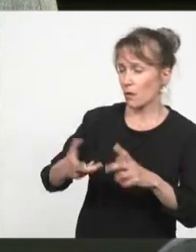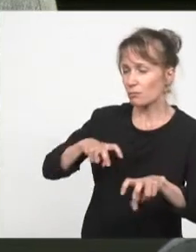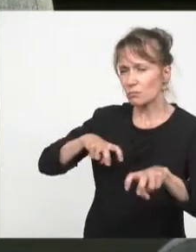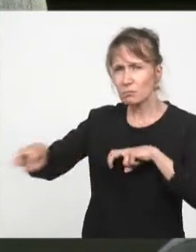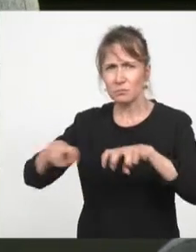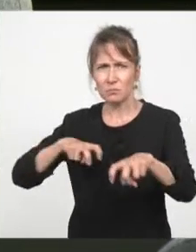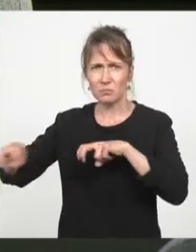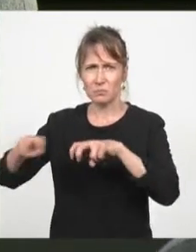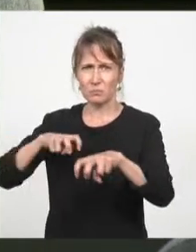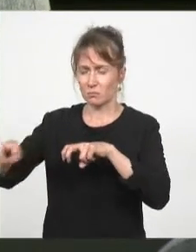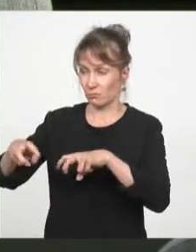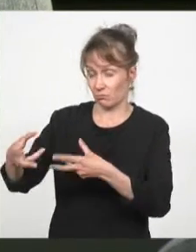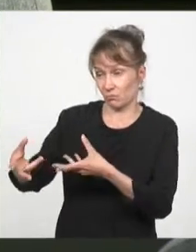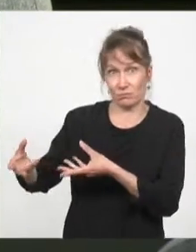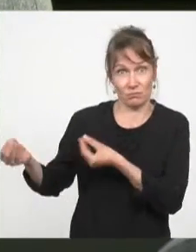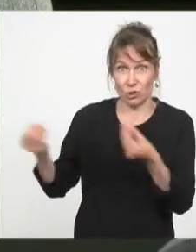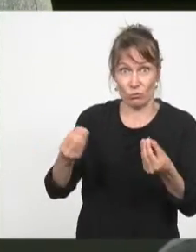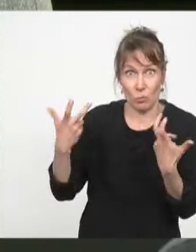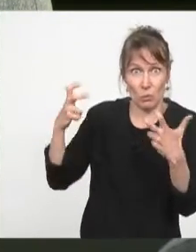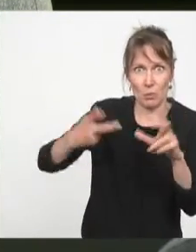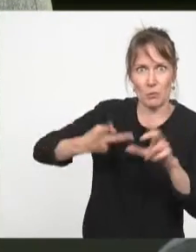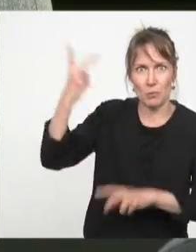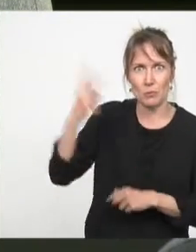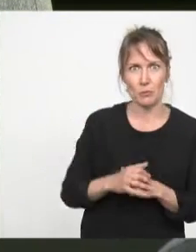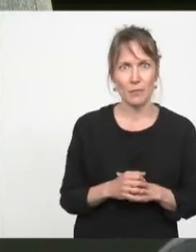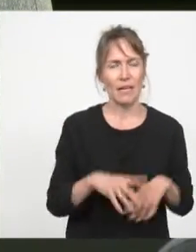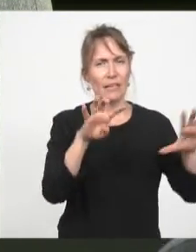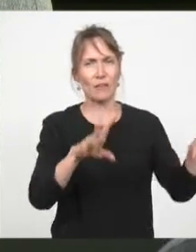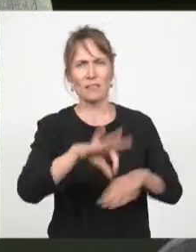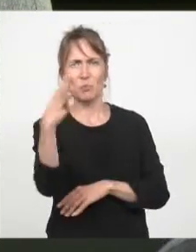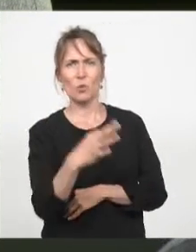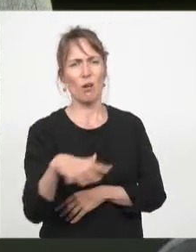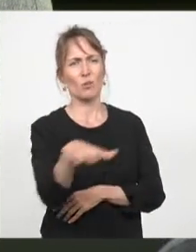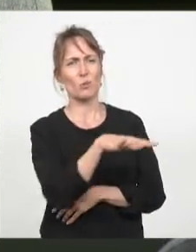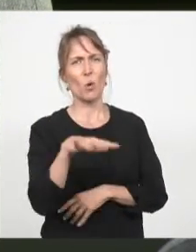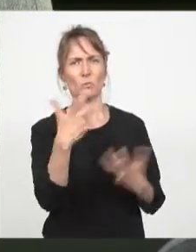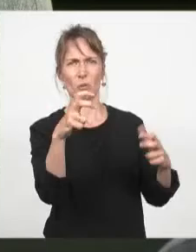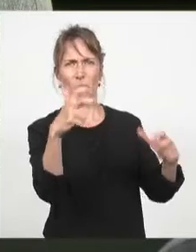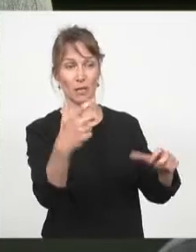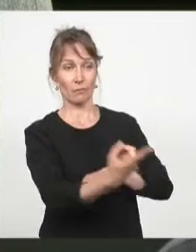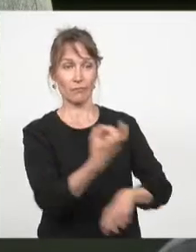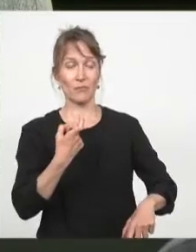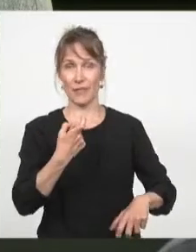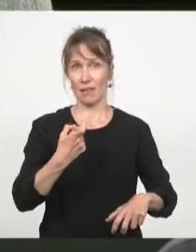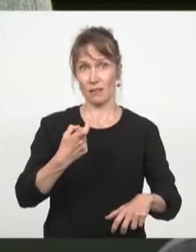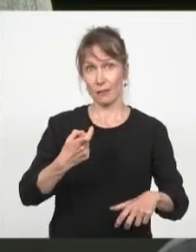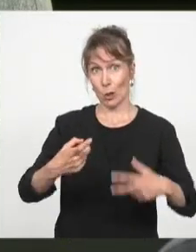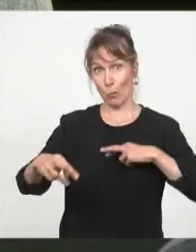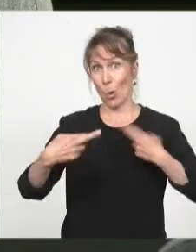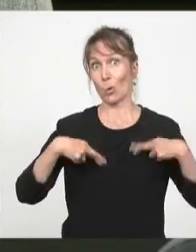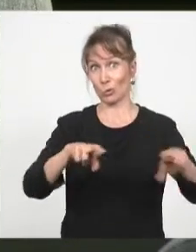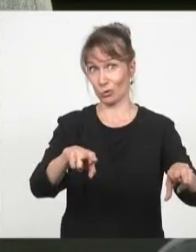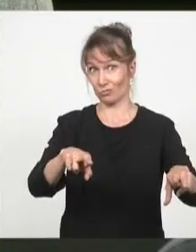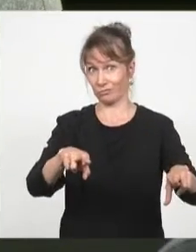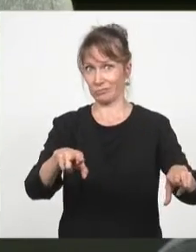la propagation du bruit. Ainsi, 80% des zones de bruit critiques sont causées par la circulation routière sur le réseau géré par l'AMEL.